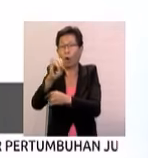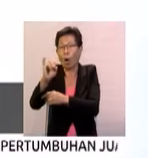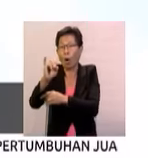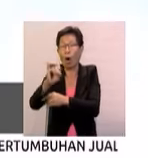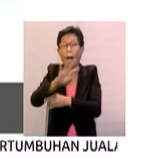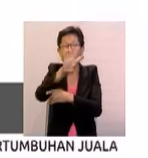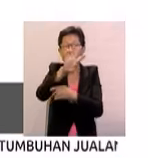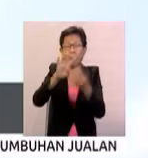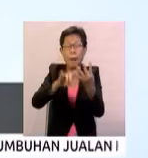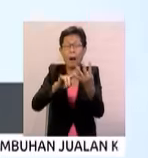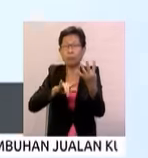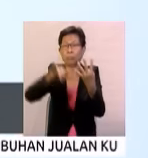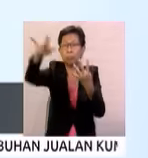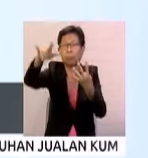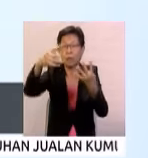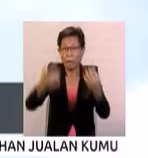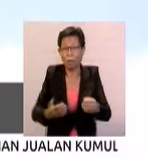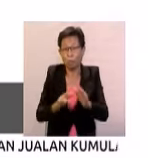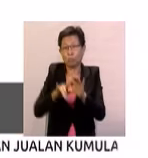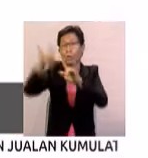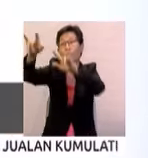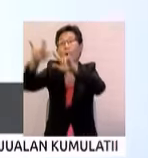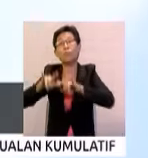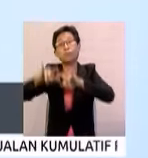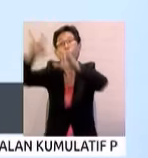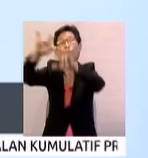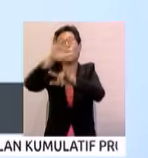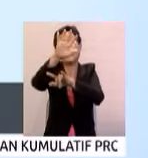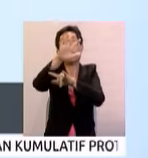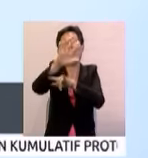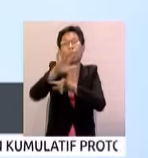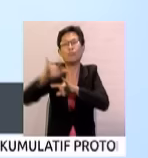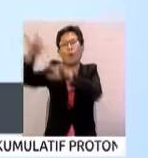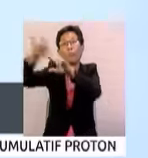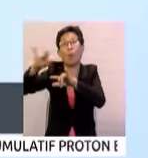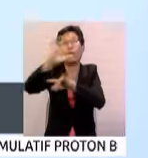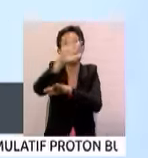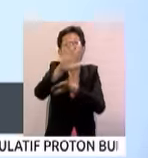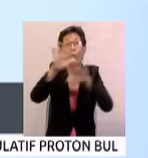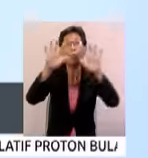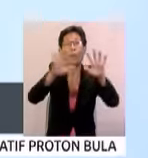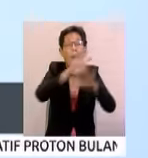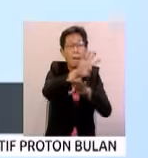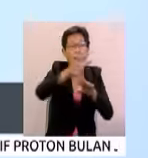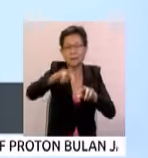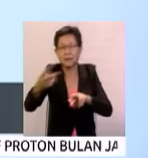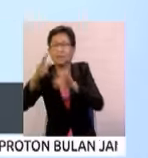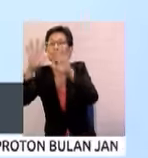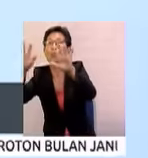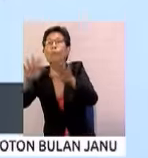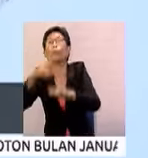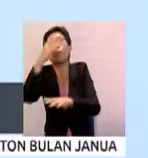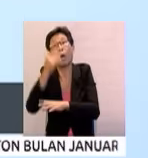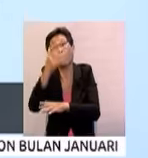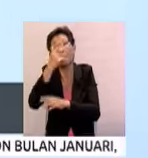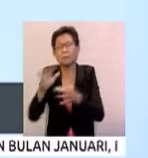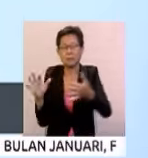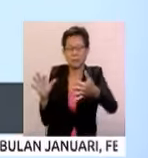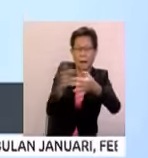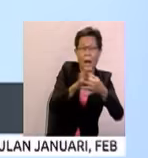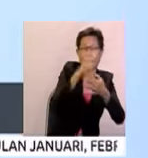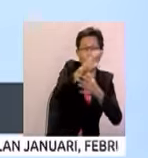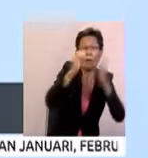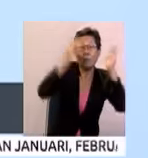diterbangkan sekarang 10 buah dalam 5 ini. Itu semua adalah gabungan syarikat-syarikat tempatan